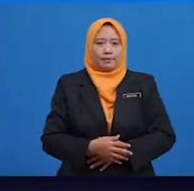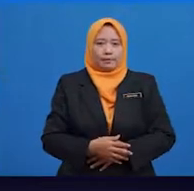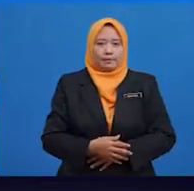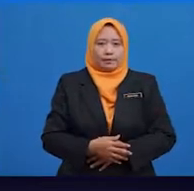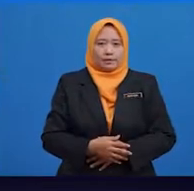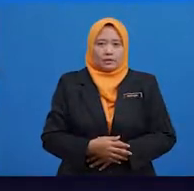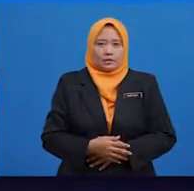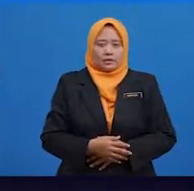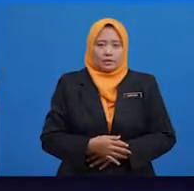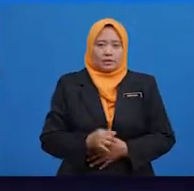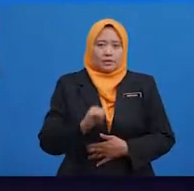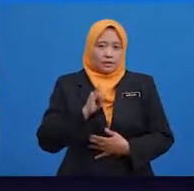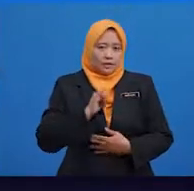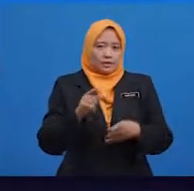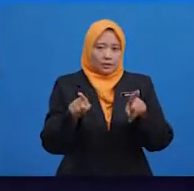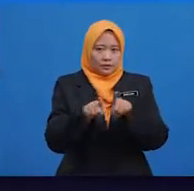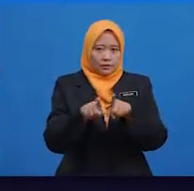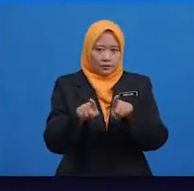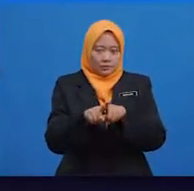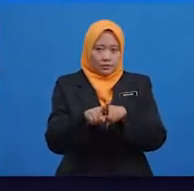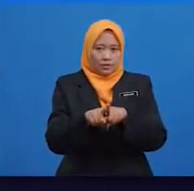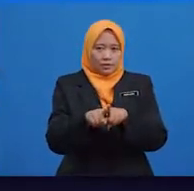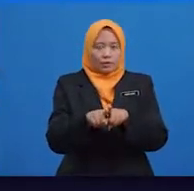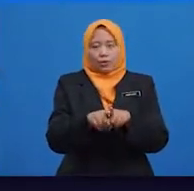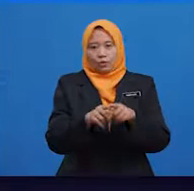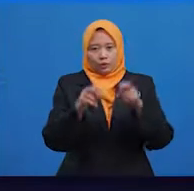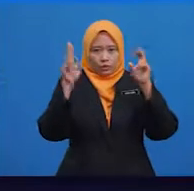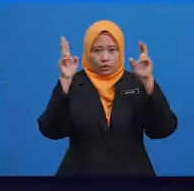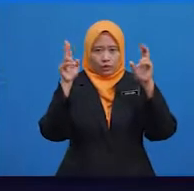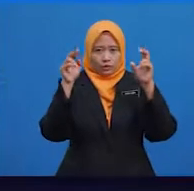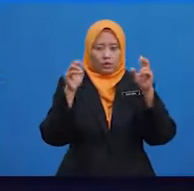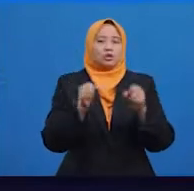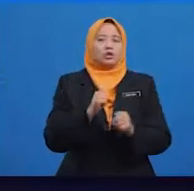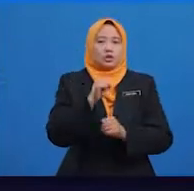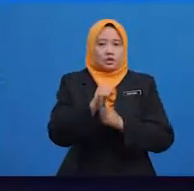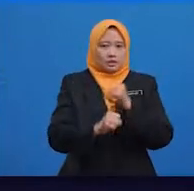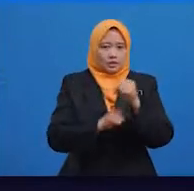dalam siri pembelajaran subjek sains sukan tingkatan 6.